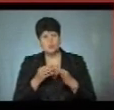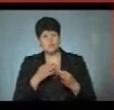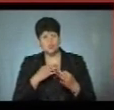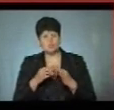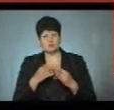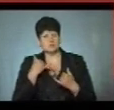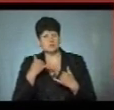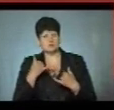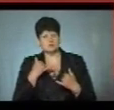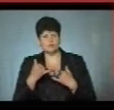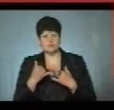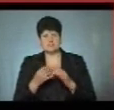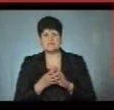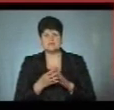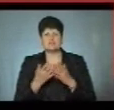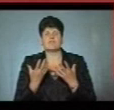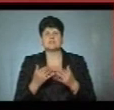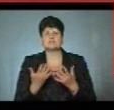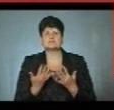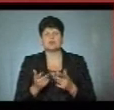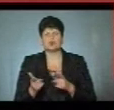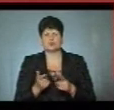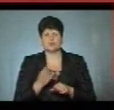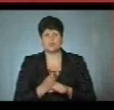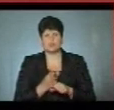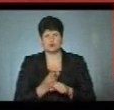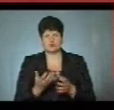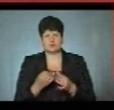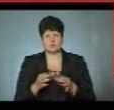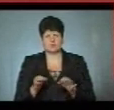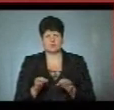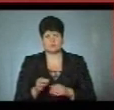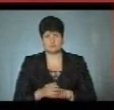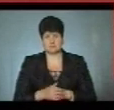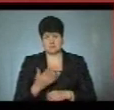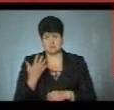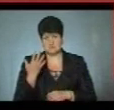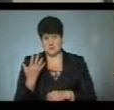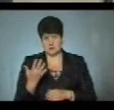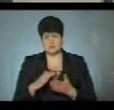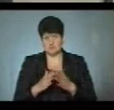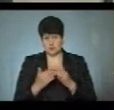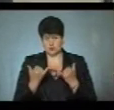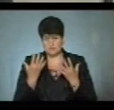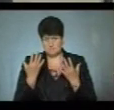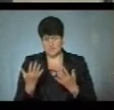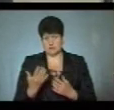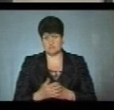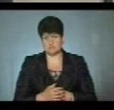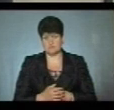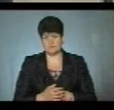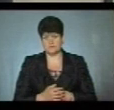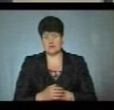постійно, телефонує. То з 9 скільки вже готові до роботи і отримали дозвіл? 5. Там у нас сьогодні 5. Якщо ми говоримо про